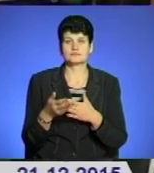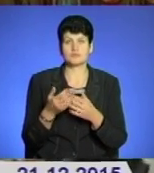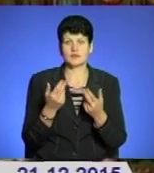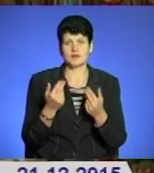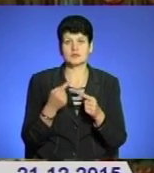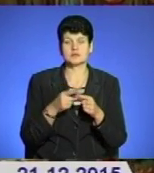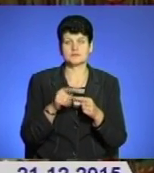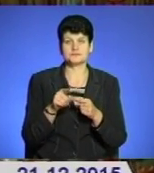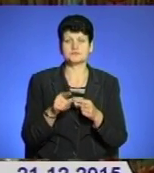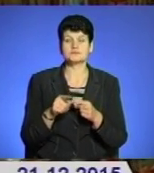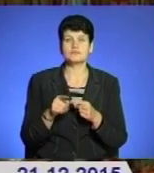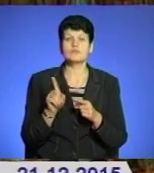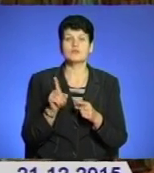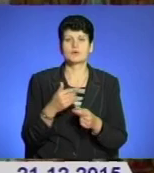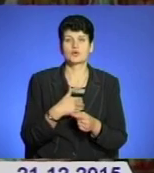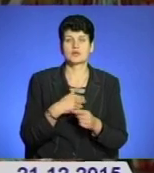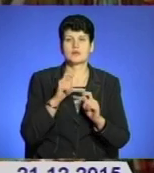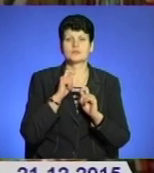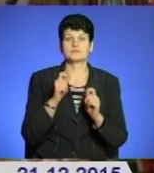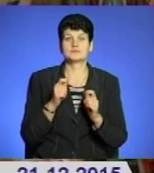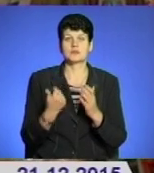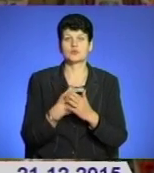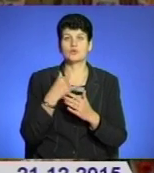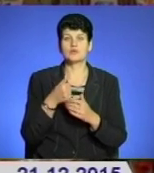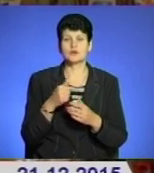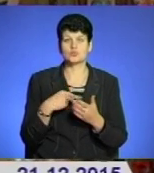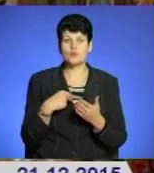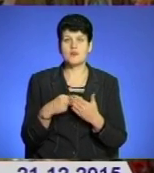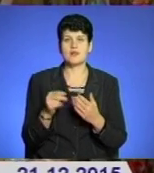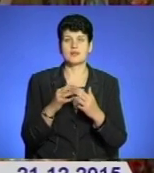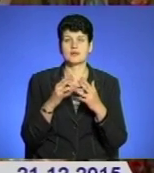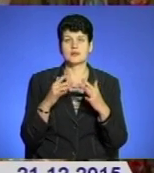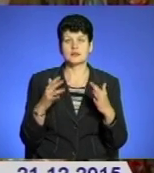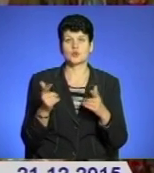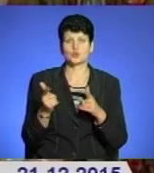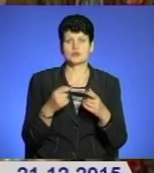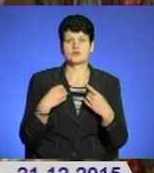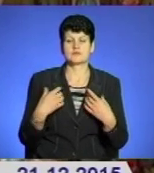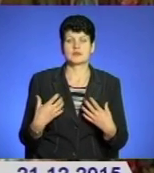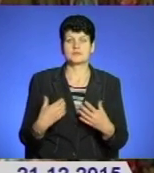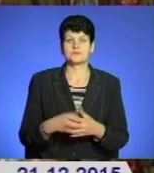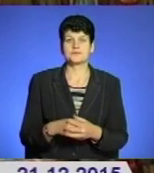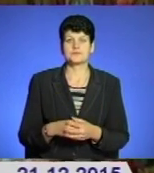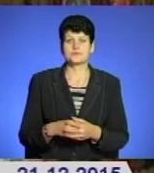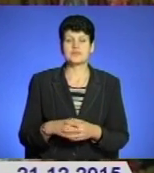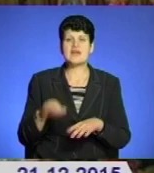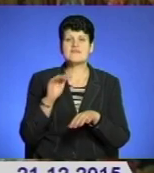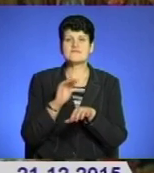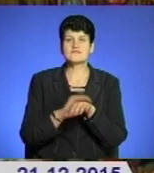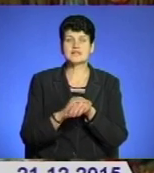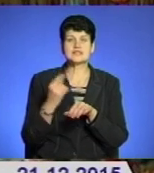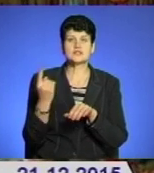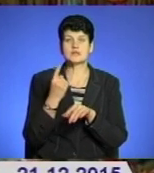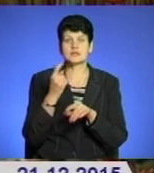Так. Що би ви хотіли щось придбати на Новий рік? Чи вже купували ялинку, чи готуєтесь до свят? Ну, фактично, єдиний